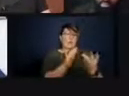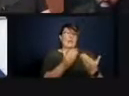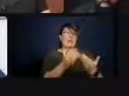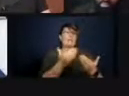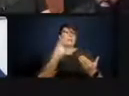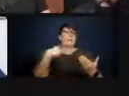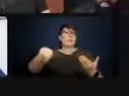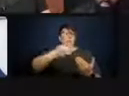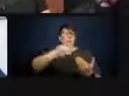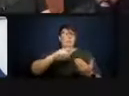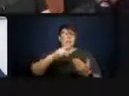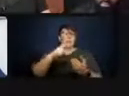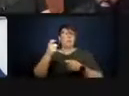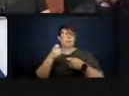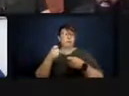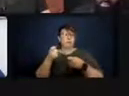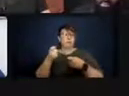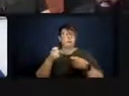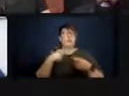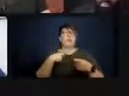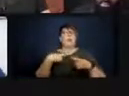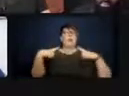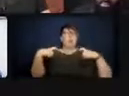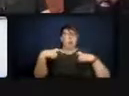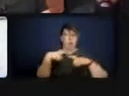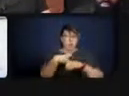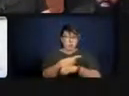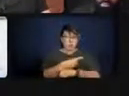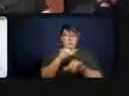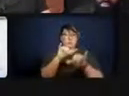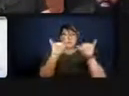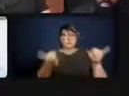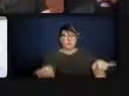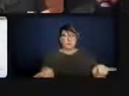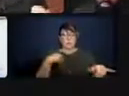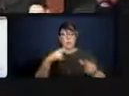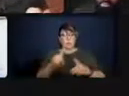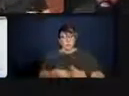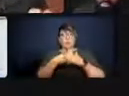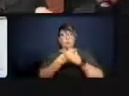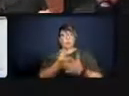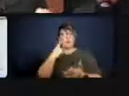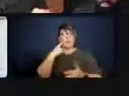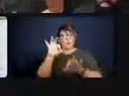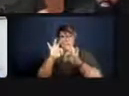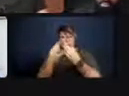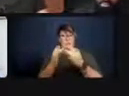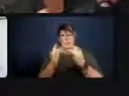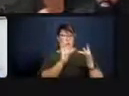mfumo ambapo wanaweza kuzungumza,